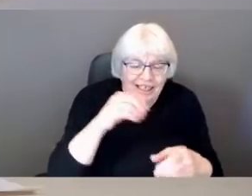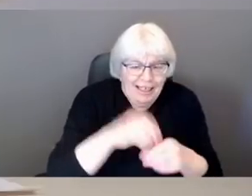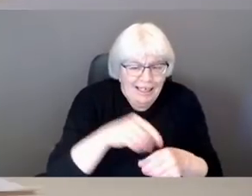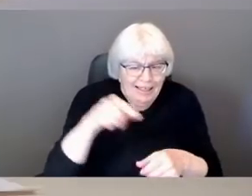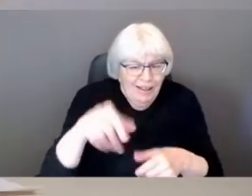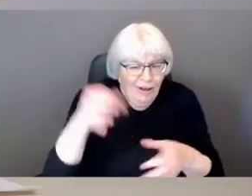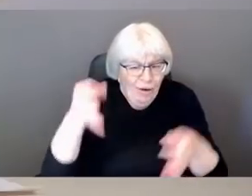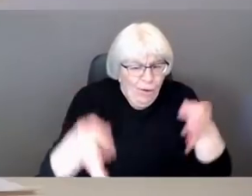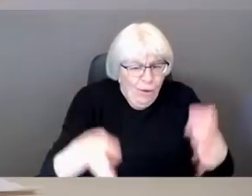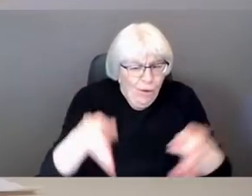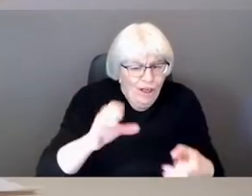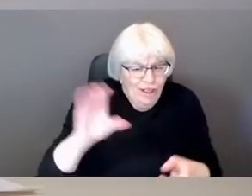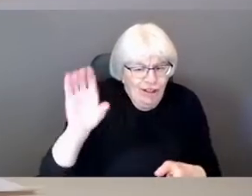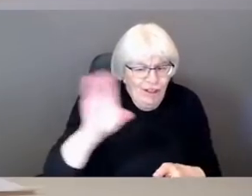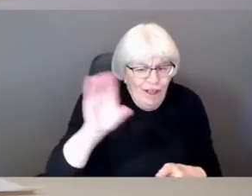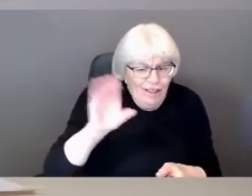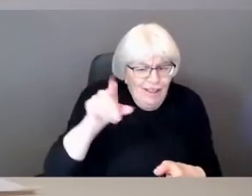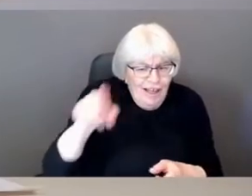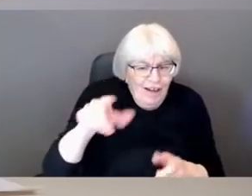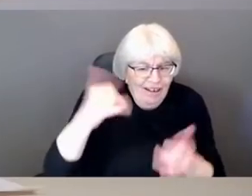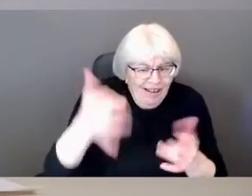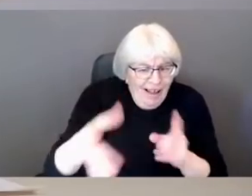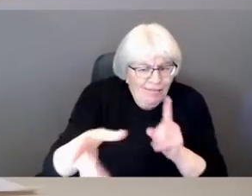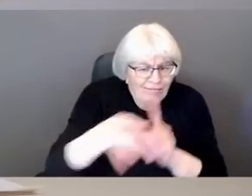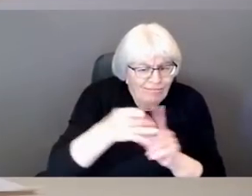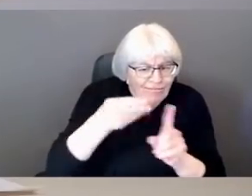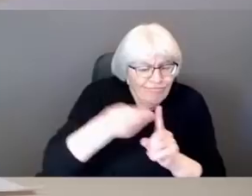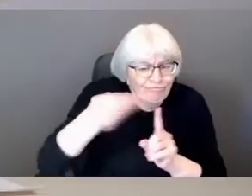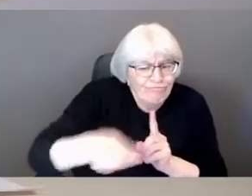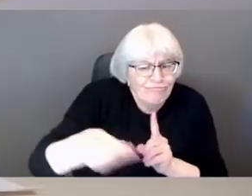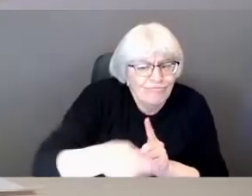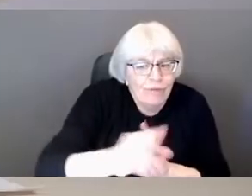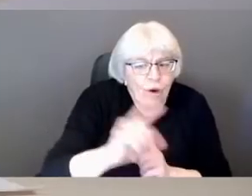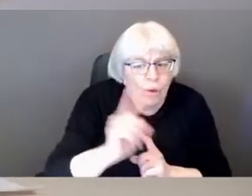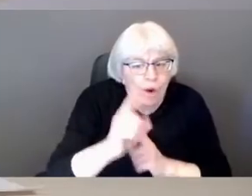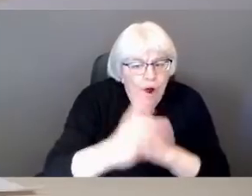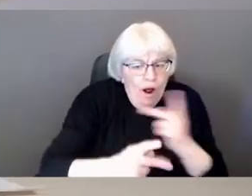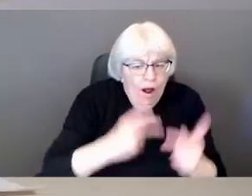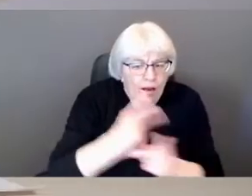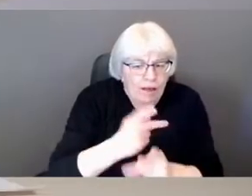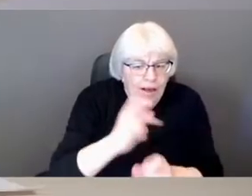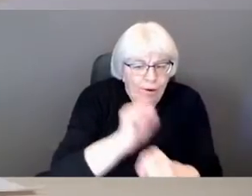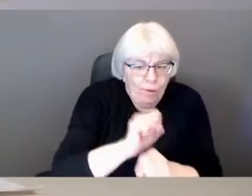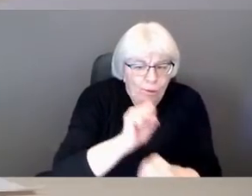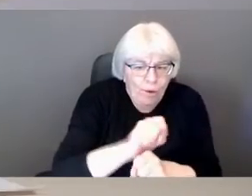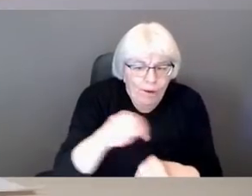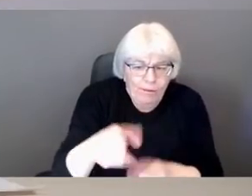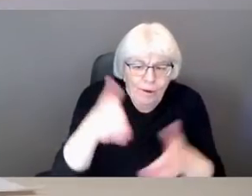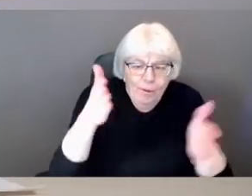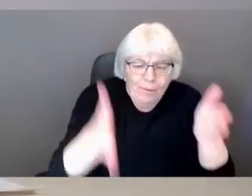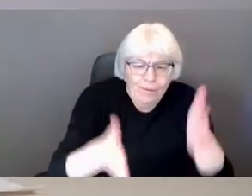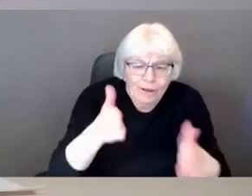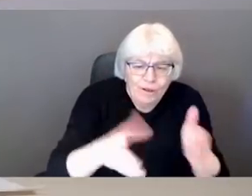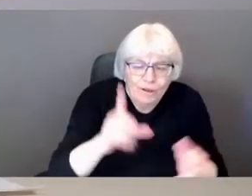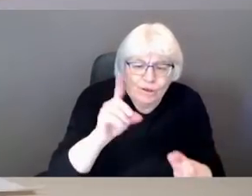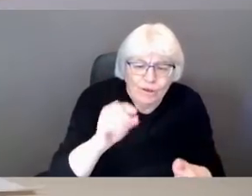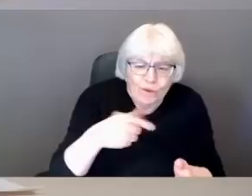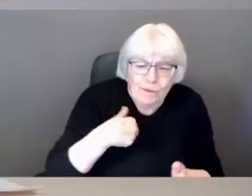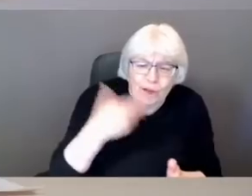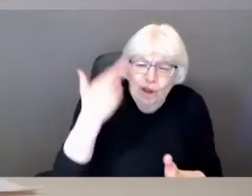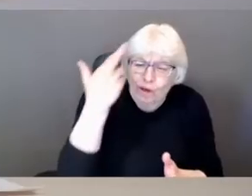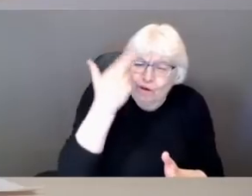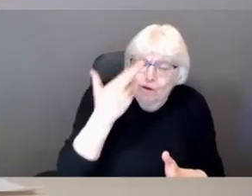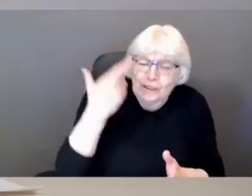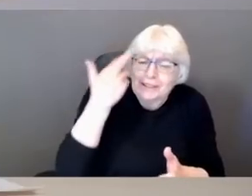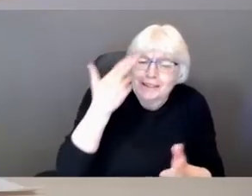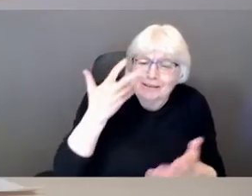this person did at the courthouse? The reason I ask is I'm wondering if there's any risk of exposure to inmates at the jail